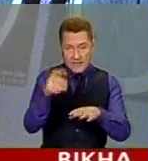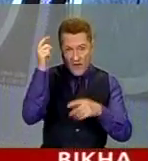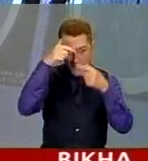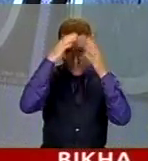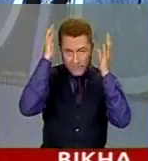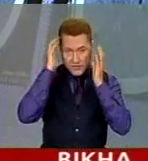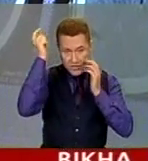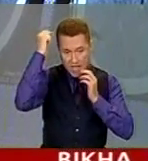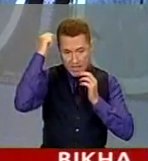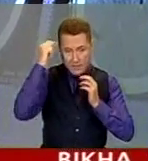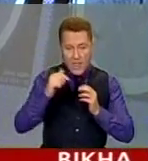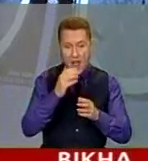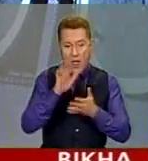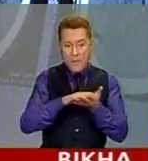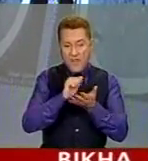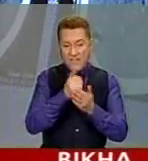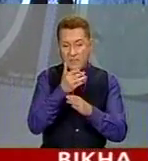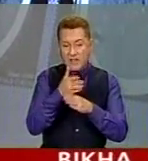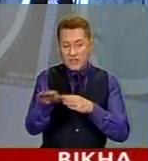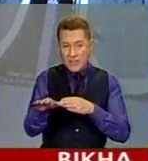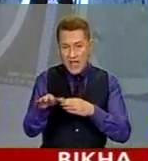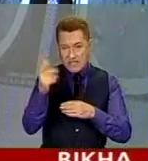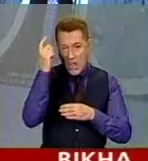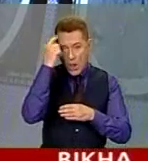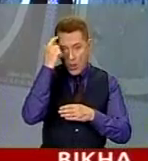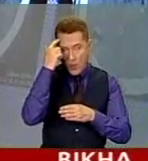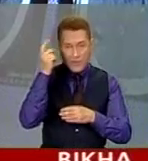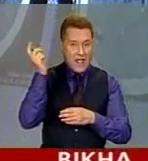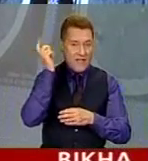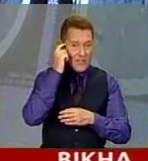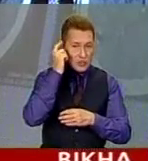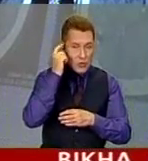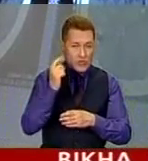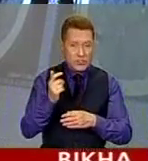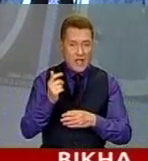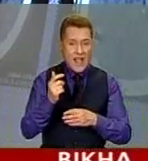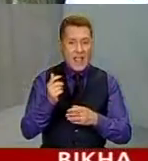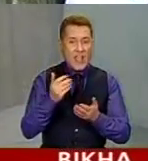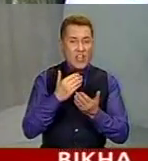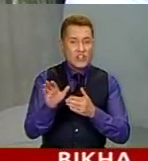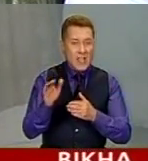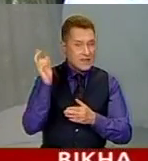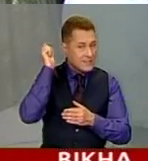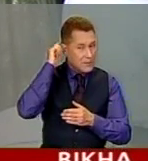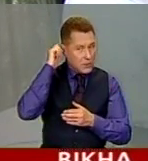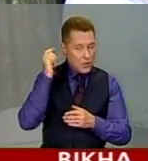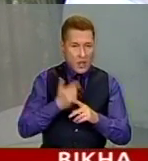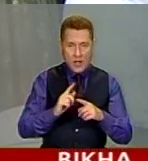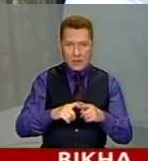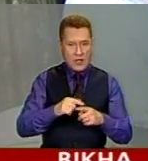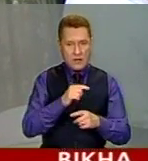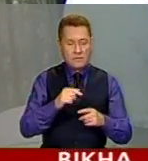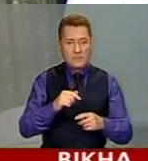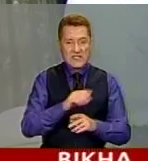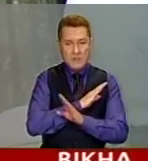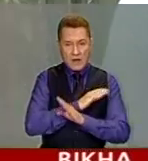Він повредив частину лобної долі, частину височної, навіть 3, і частину тіменної долі. В принципі, це смертельне